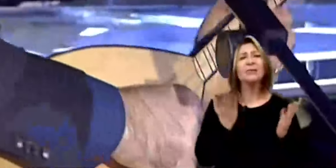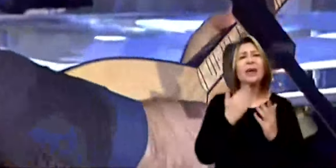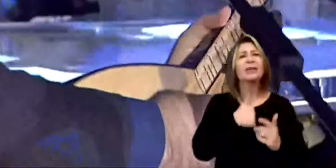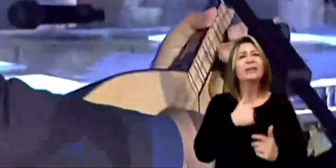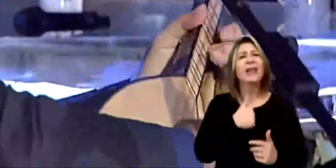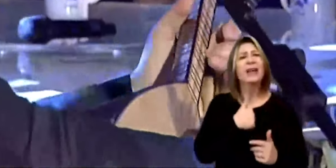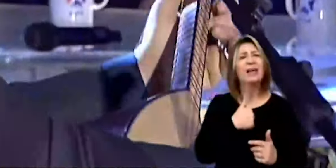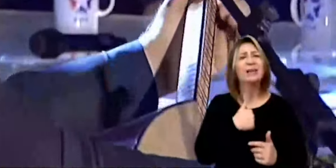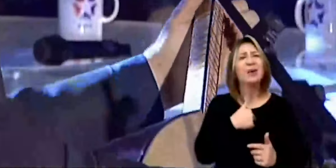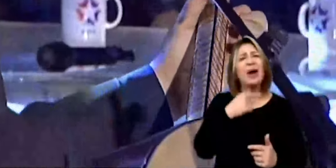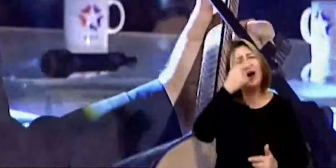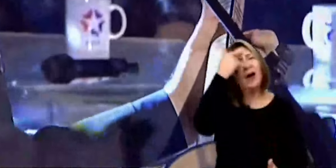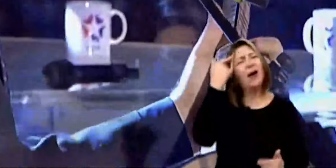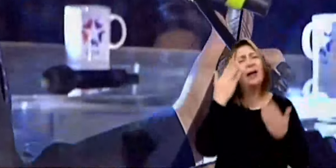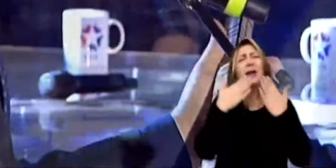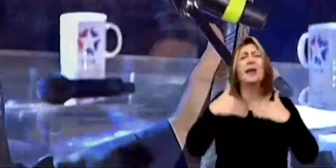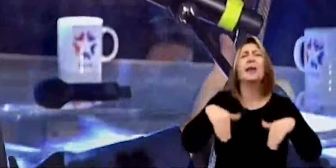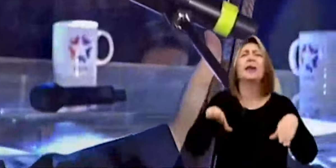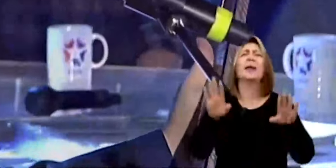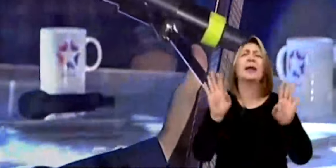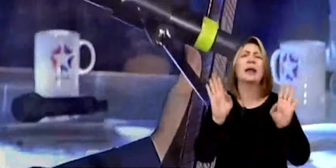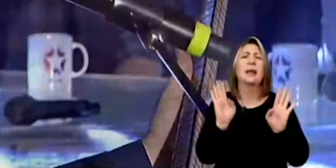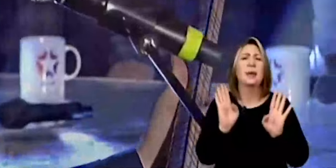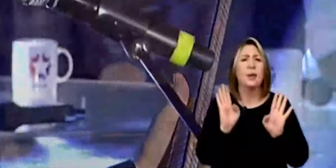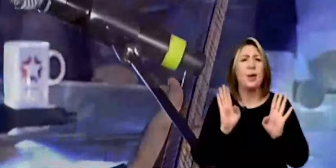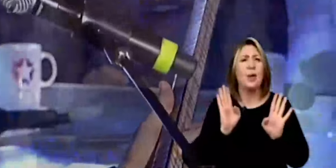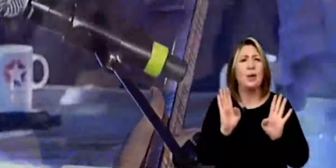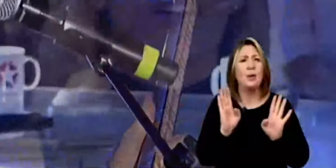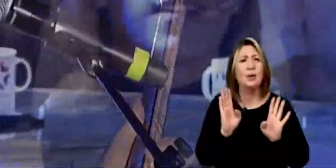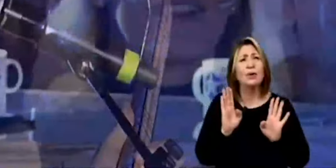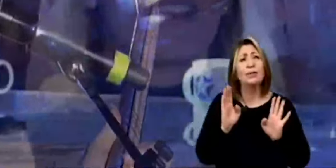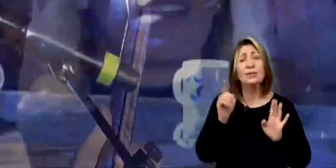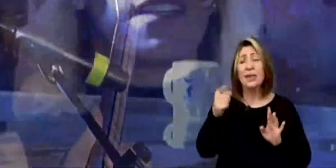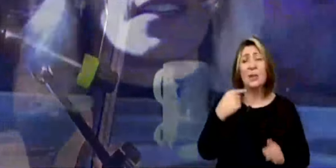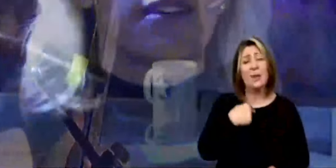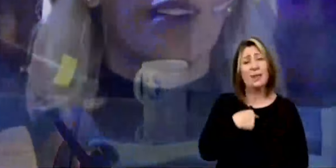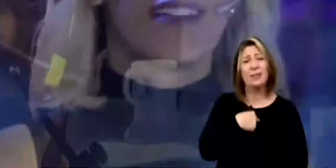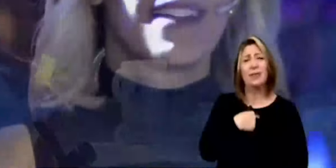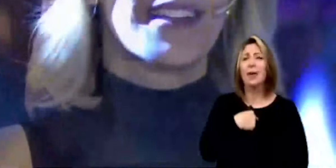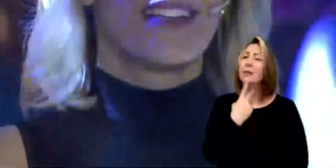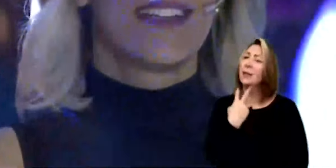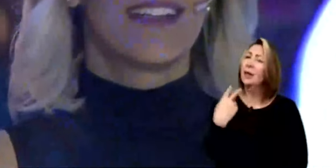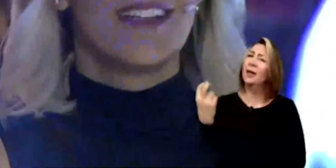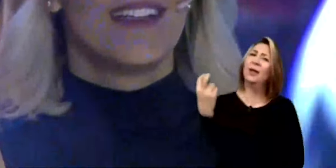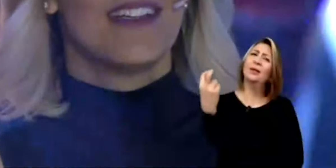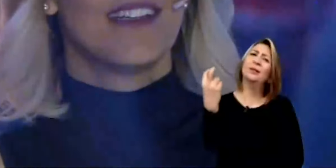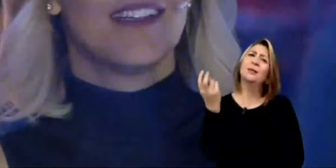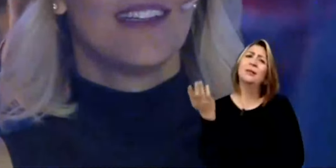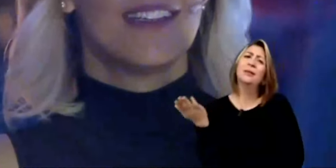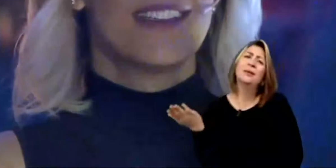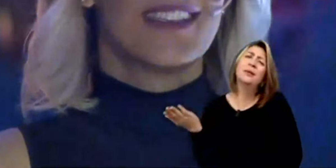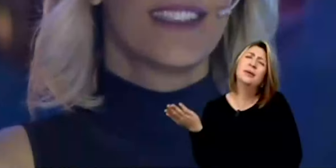Zaten bende tali yok, seni benden